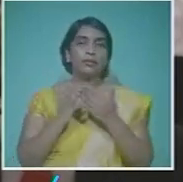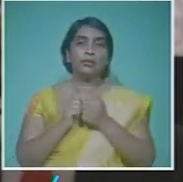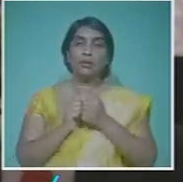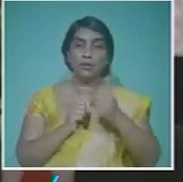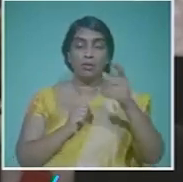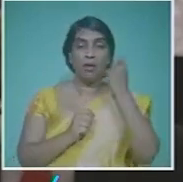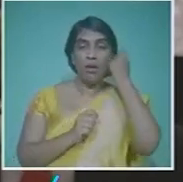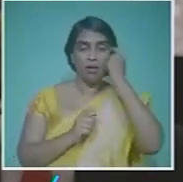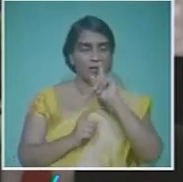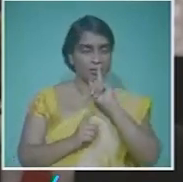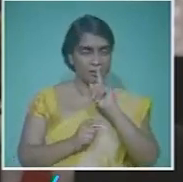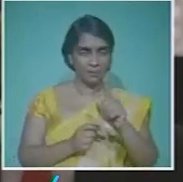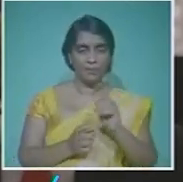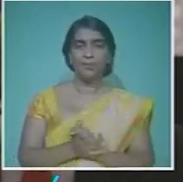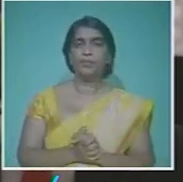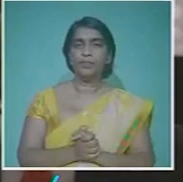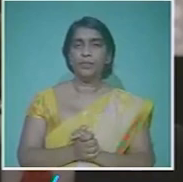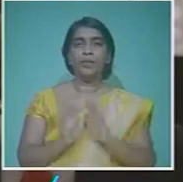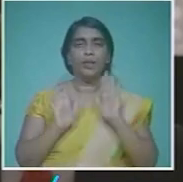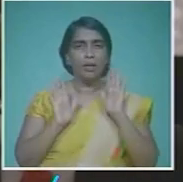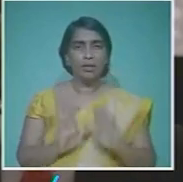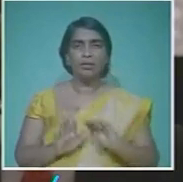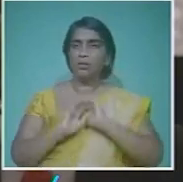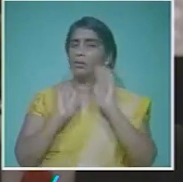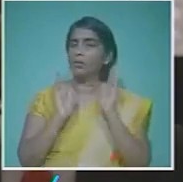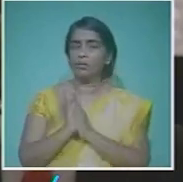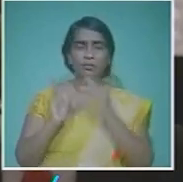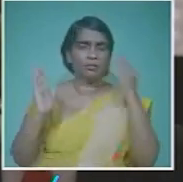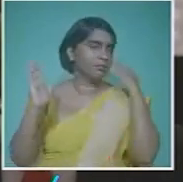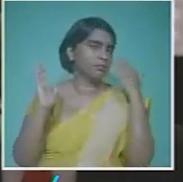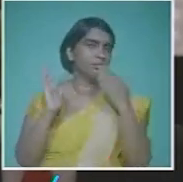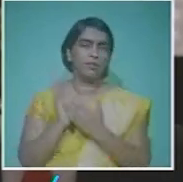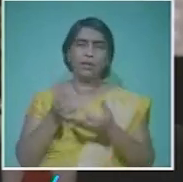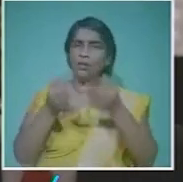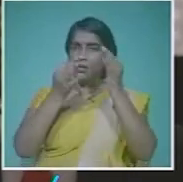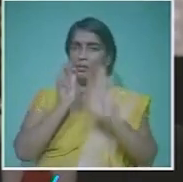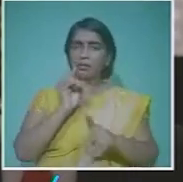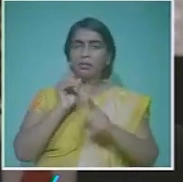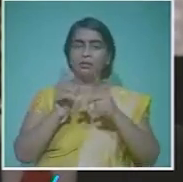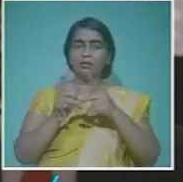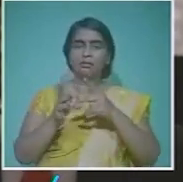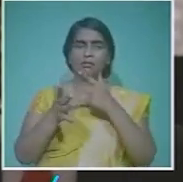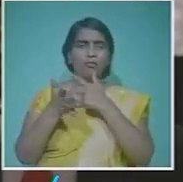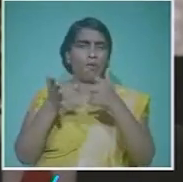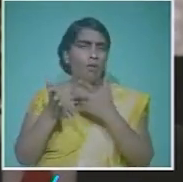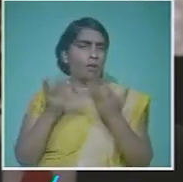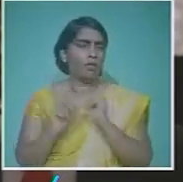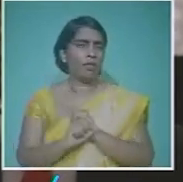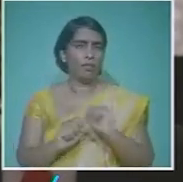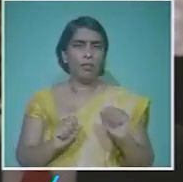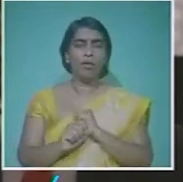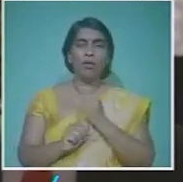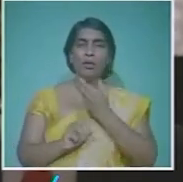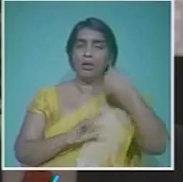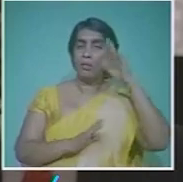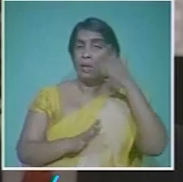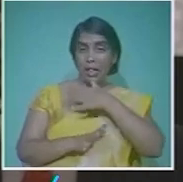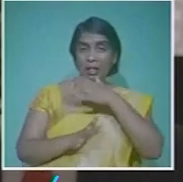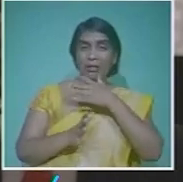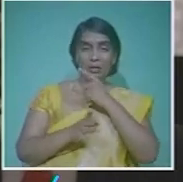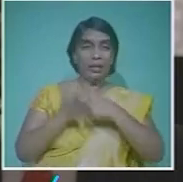යුතුයි කියන යෝජනාව ඉදිරිපත් වෙන්නේ නමුත් මේ කිසි දෙයක් ගැන අපිට නිවැරදි කියවීමක් නැහැ. කෝල්බ්‍රුක්